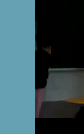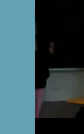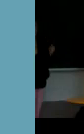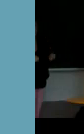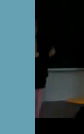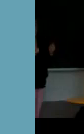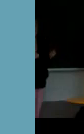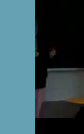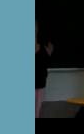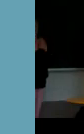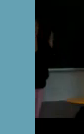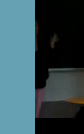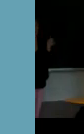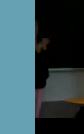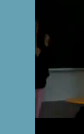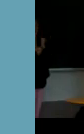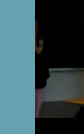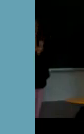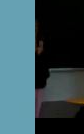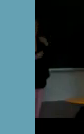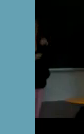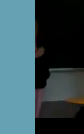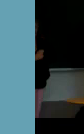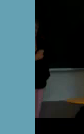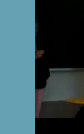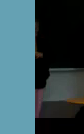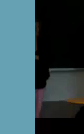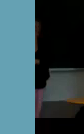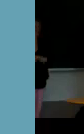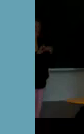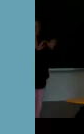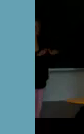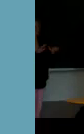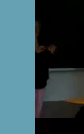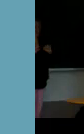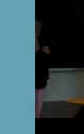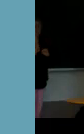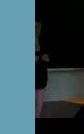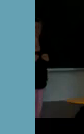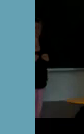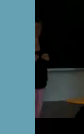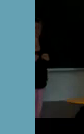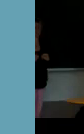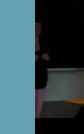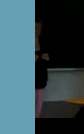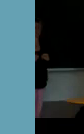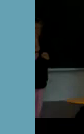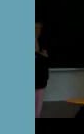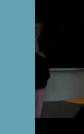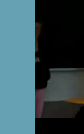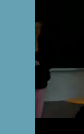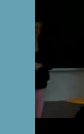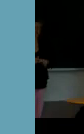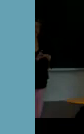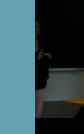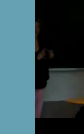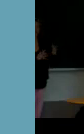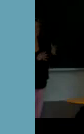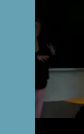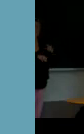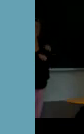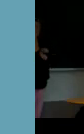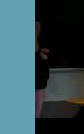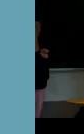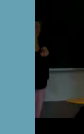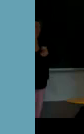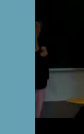specifico riferimento a che cosa? Alla tutela della salute, agli aspetti che sono legati alla medicina, a quello